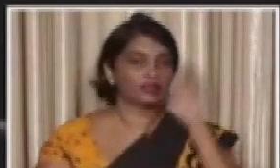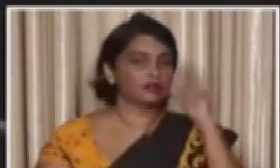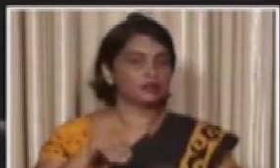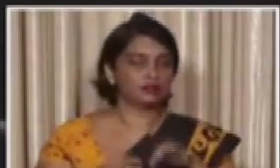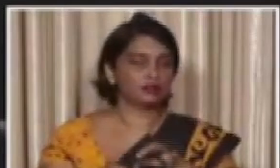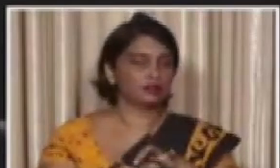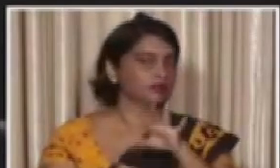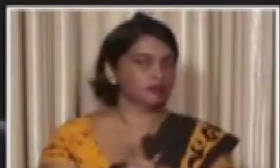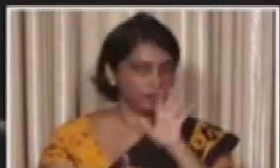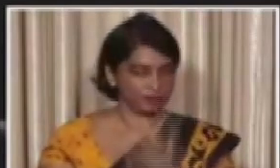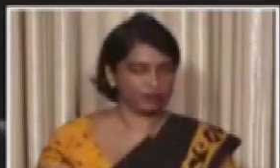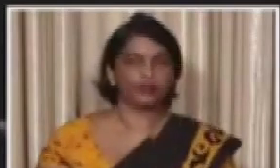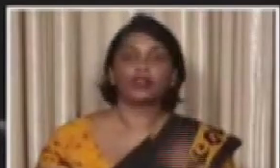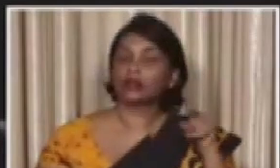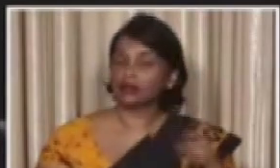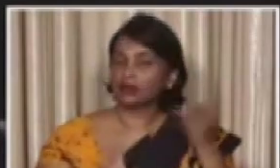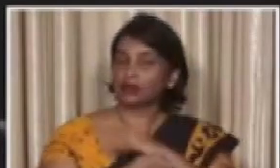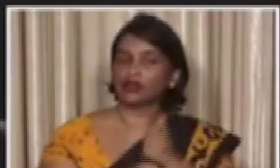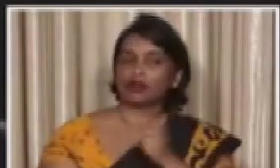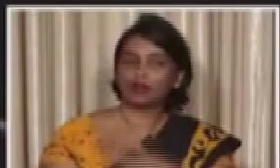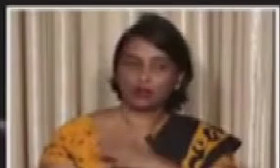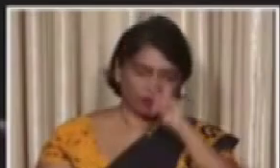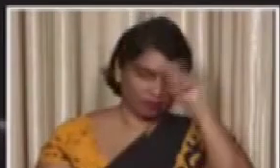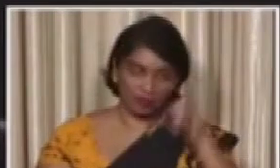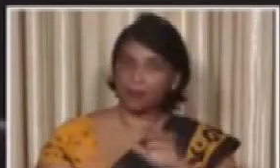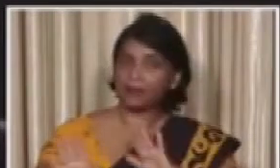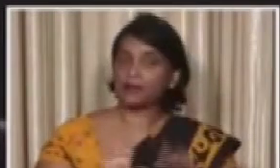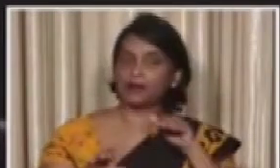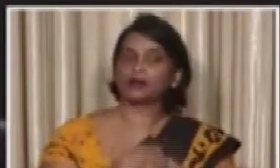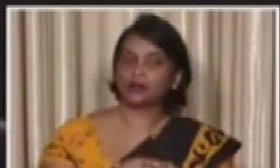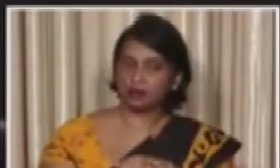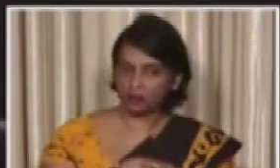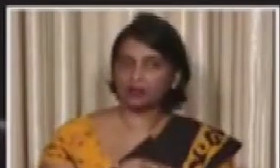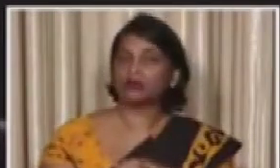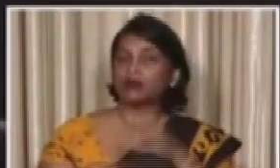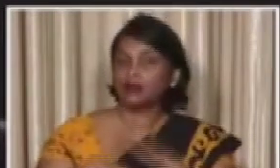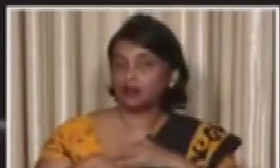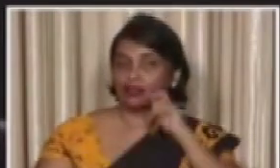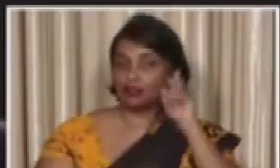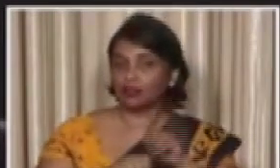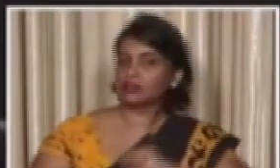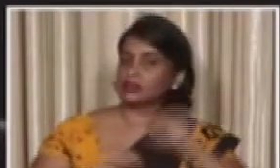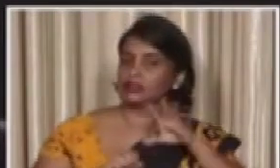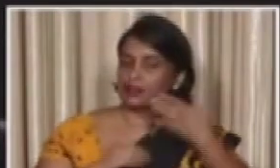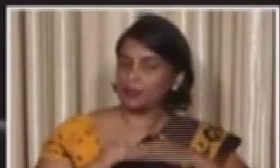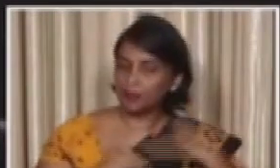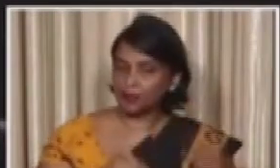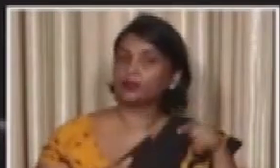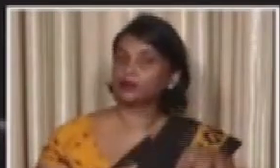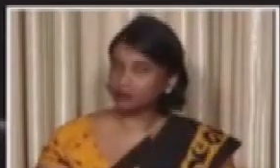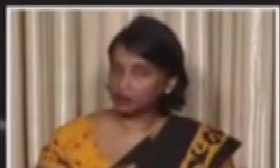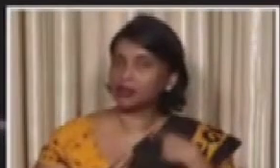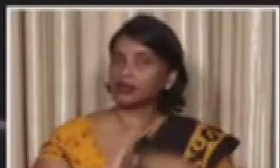දීමට සිදු වී තිබෙන්නේ. එදා ගෝඨාභය රාජපක්ෂ පාලනයට එරෙහිව සිදු වූ ජනතා අරගලයෙන් පසුව මේ